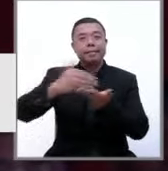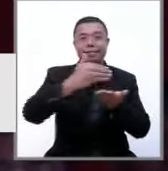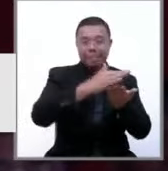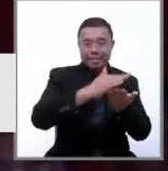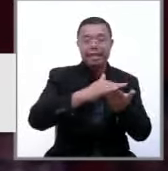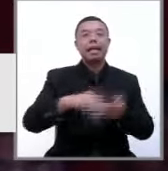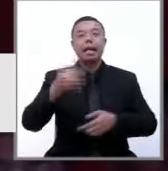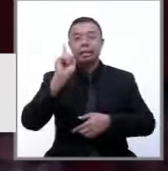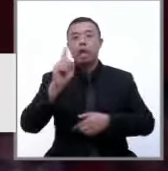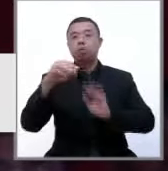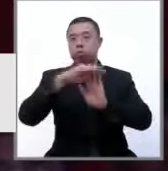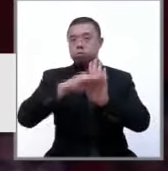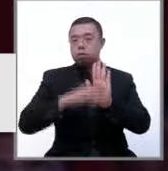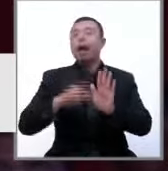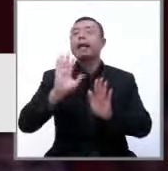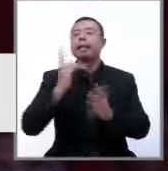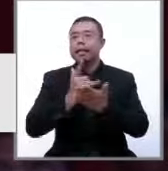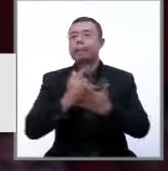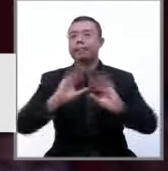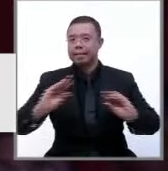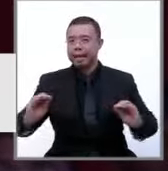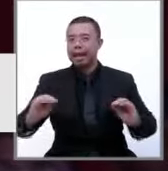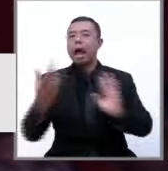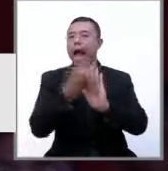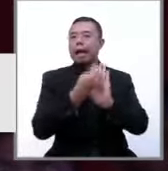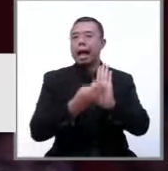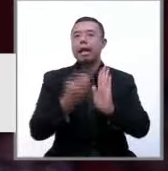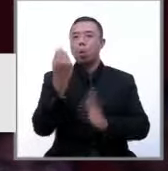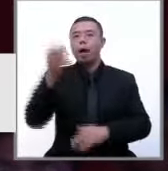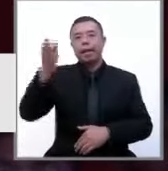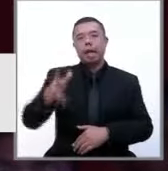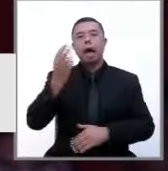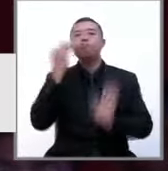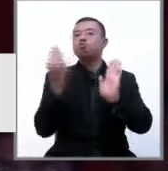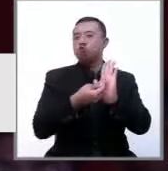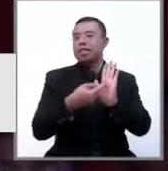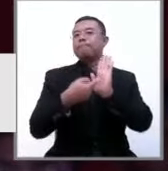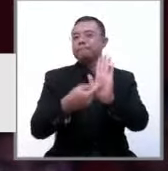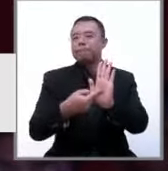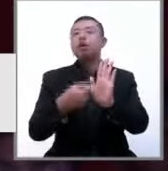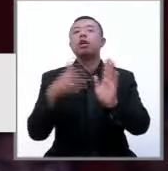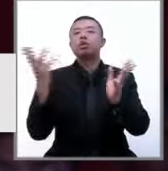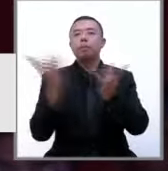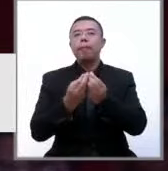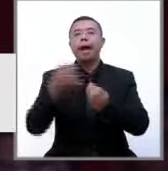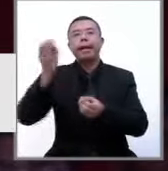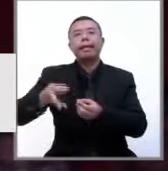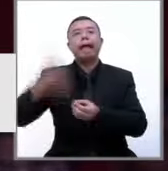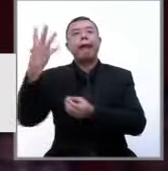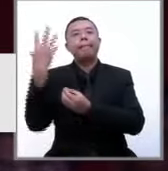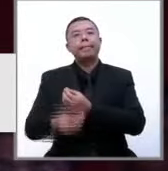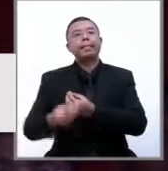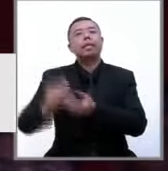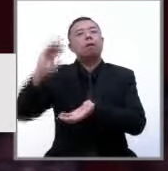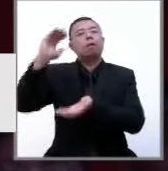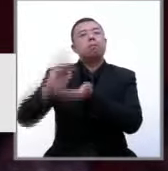Policy akan dilanjutkan anggaran dana desa sudah terbukti menurunkan angka desa tertinggal dan